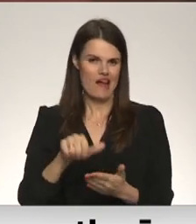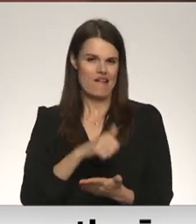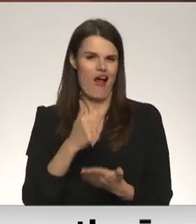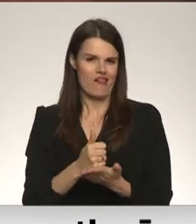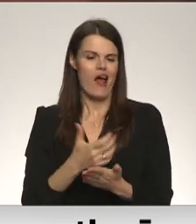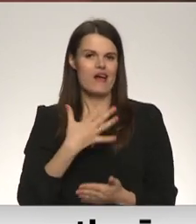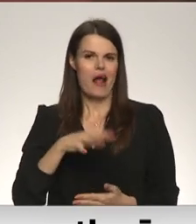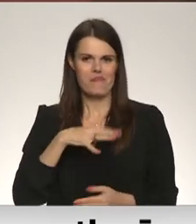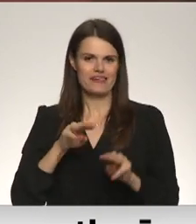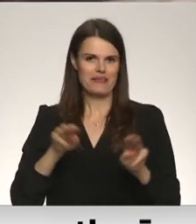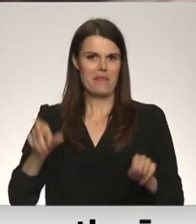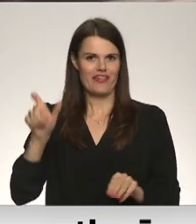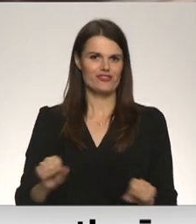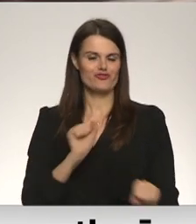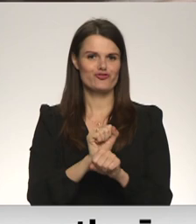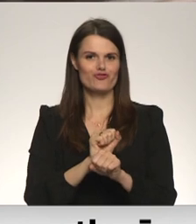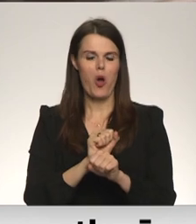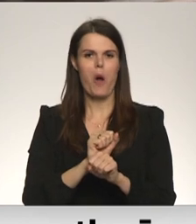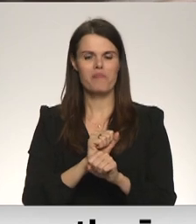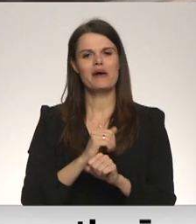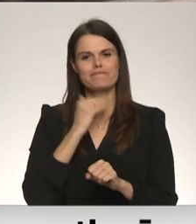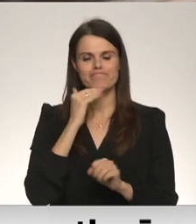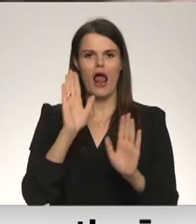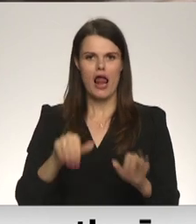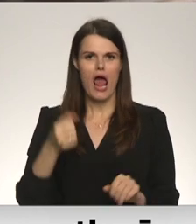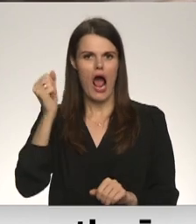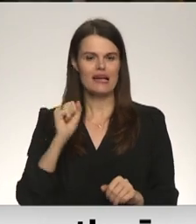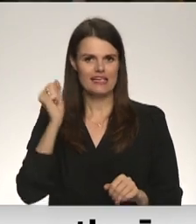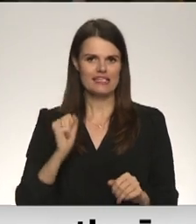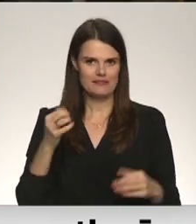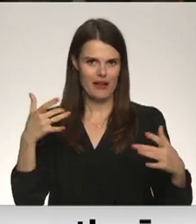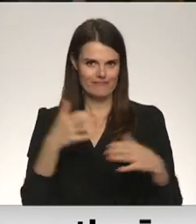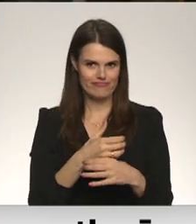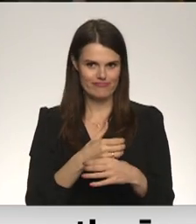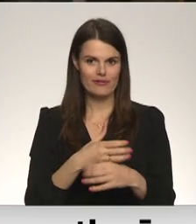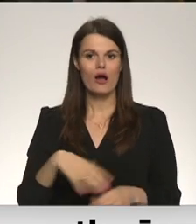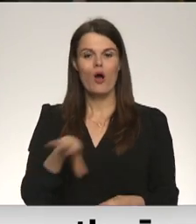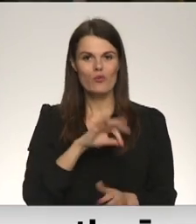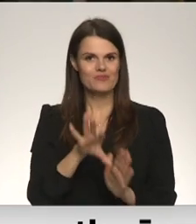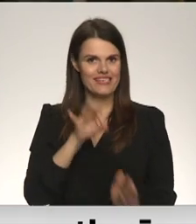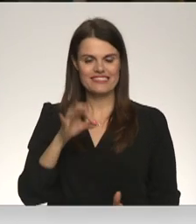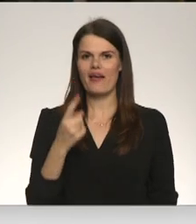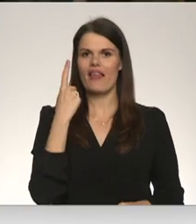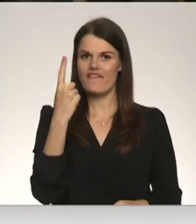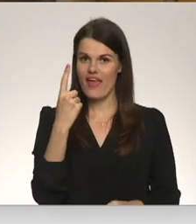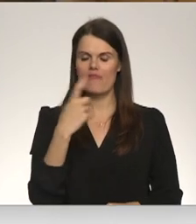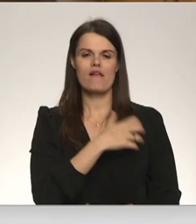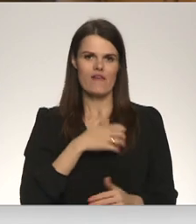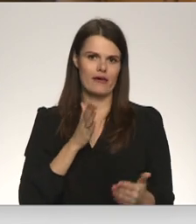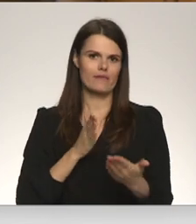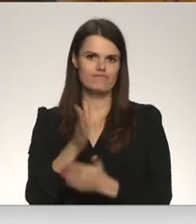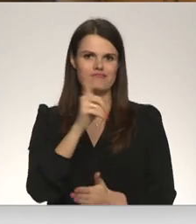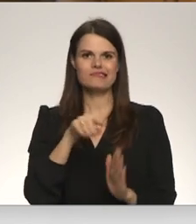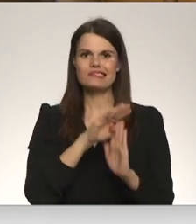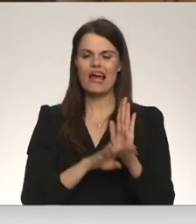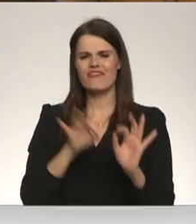kādēļ ministrs Pleša apturējis pilsētas attīstībai tik svarīgo dokumentu. Mums ir izvēle tikai viena, iet uz Satversmes tiesu. Mēs nerunājam